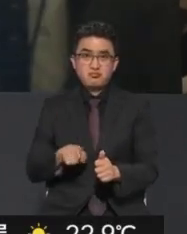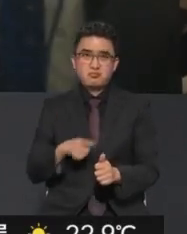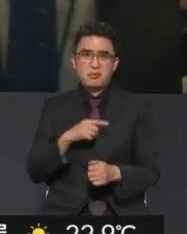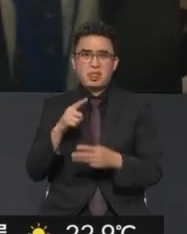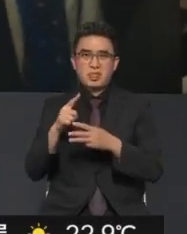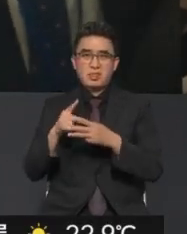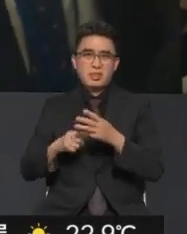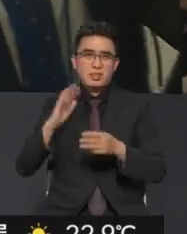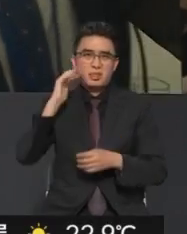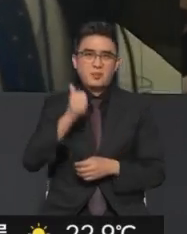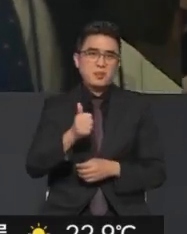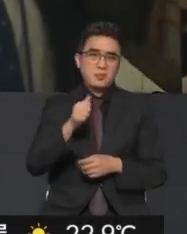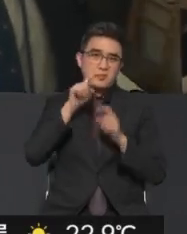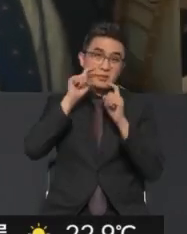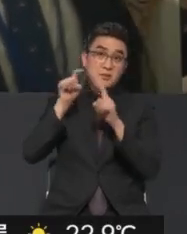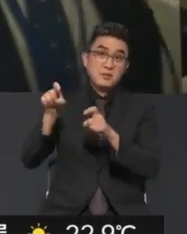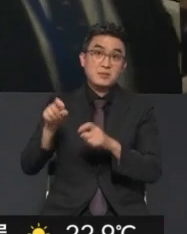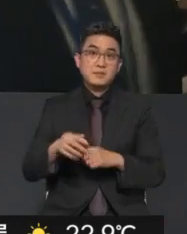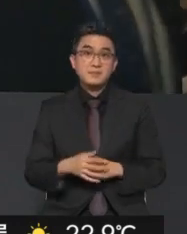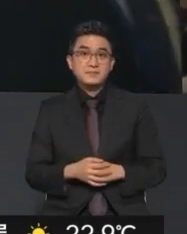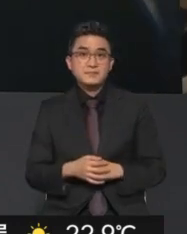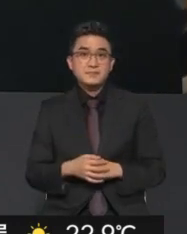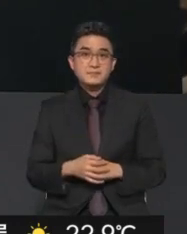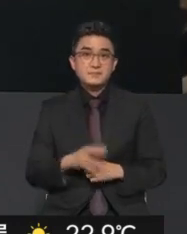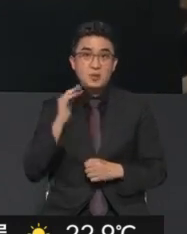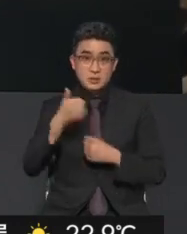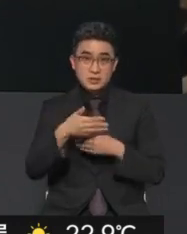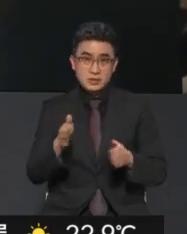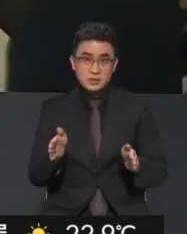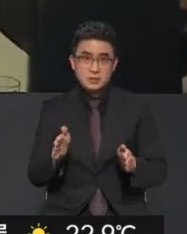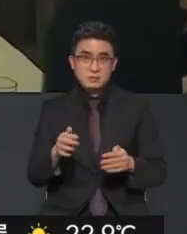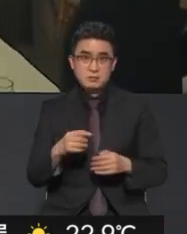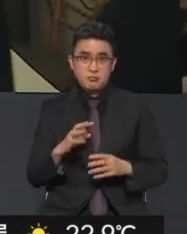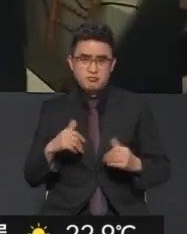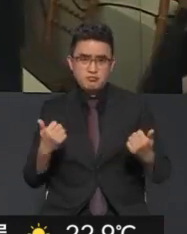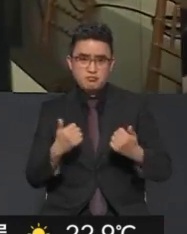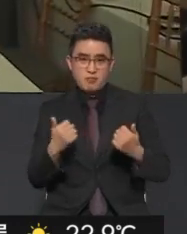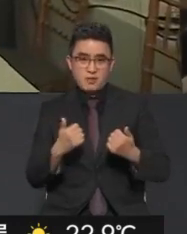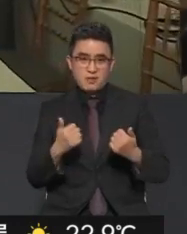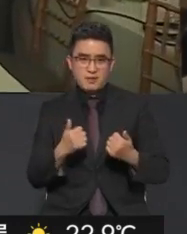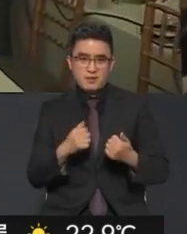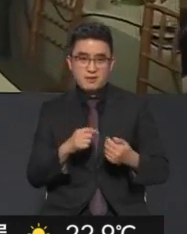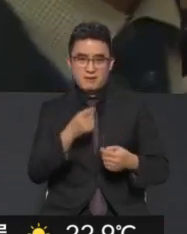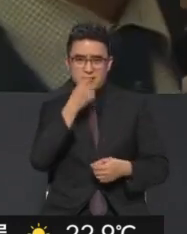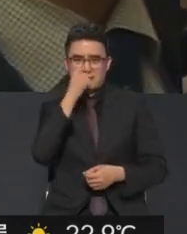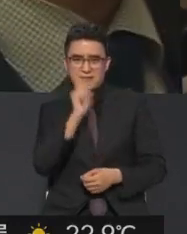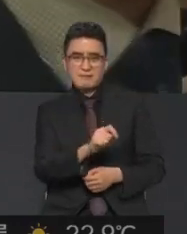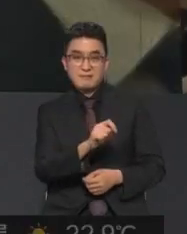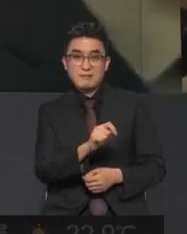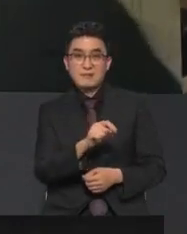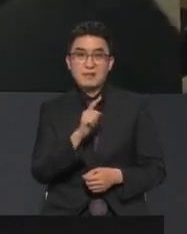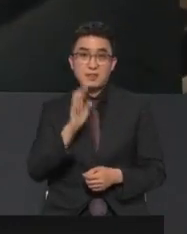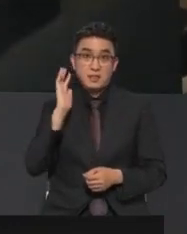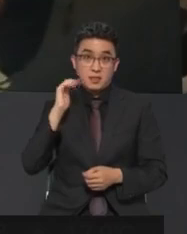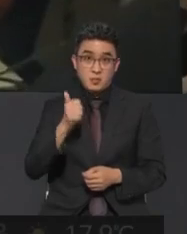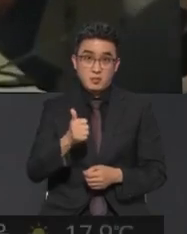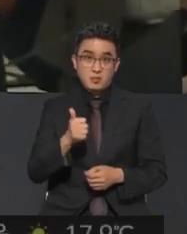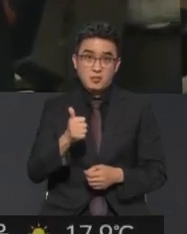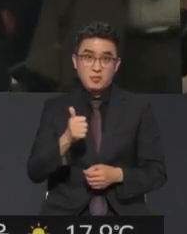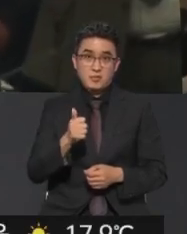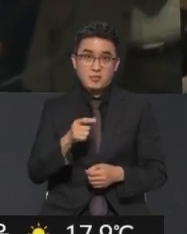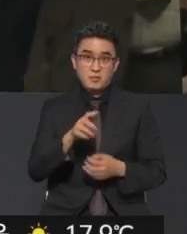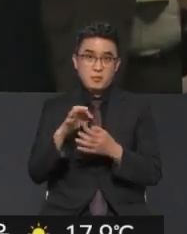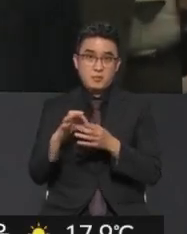의심이죠 대통령실의 설명에 따르면 우리 국회를 낮잡아 보는 말을 했던 이윤 대통령에 대한 민주당의 감정